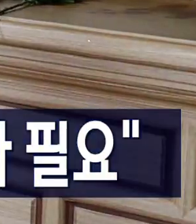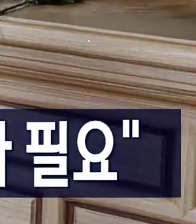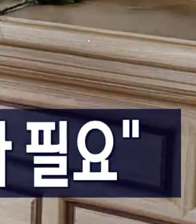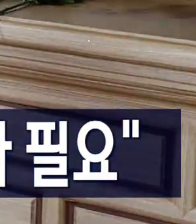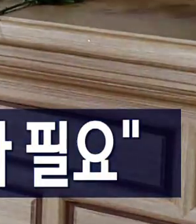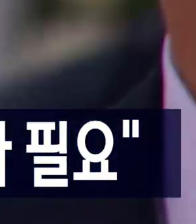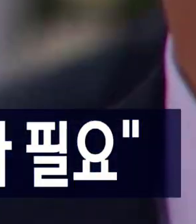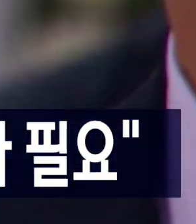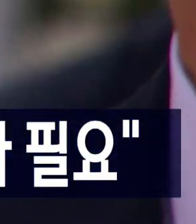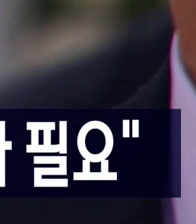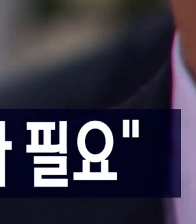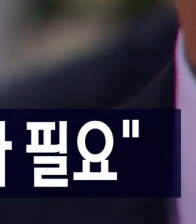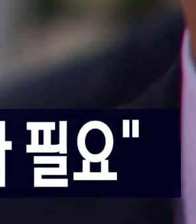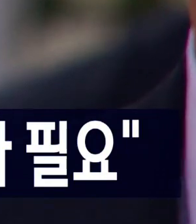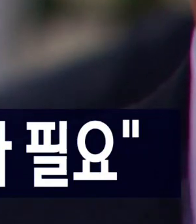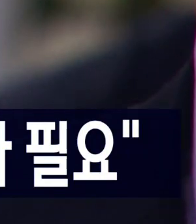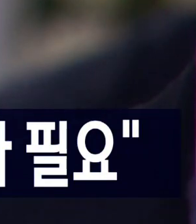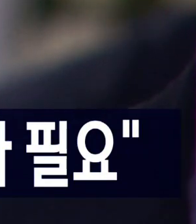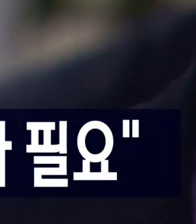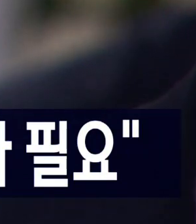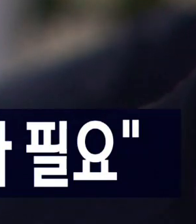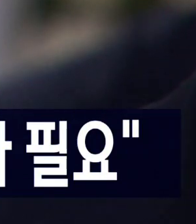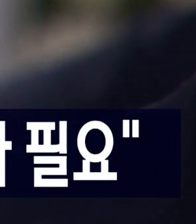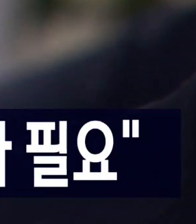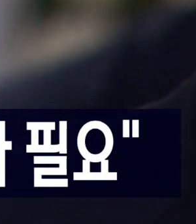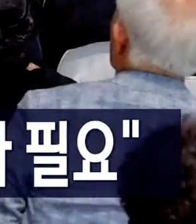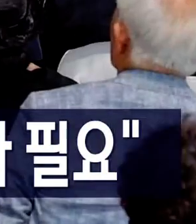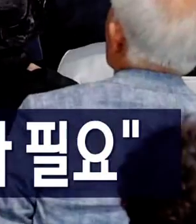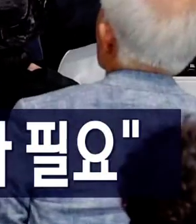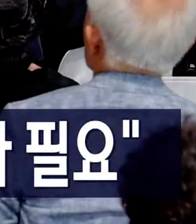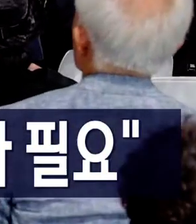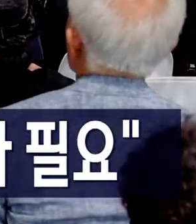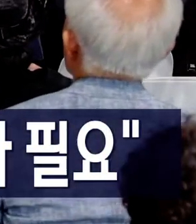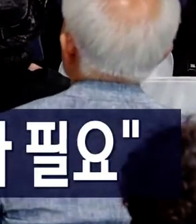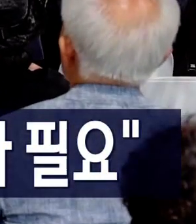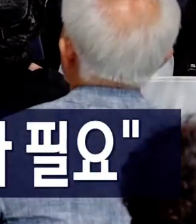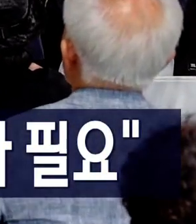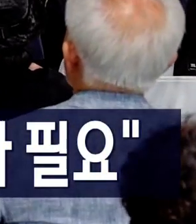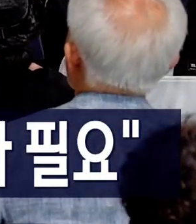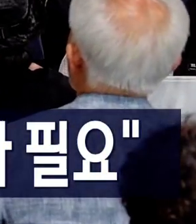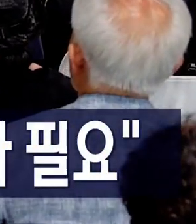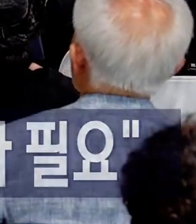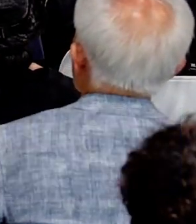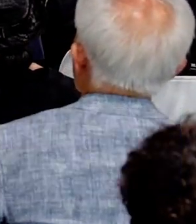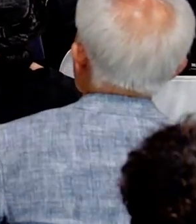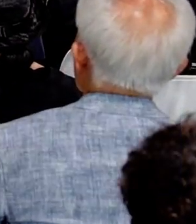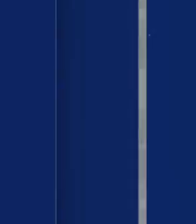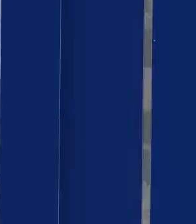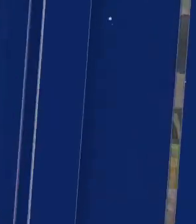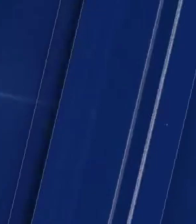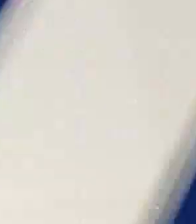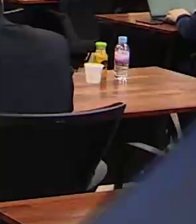이낙연 민주당 전 대표가 신한 하이드로 찾아 위기의 시대에 김대중 대통령 같은 지도자가 필요하다고 강조했습니다.